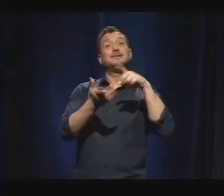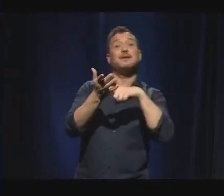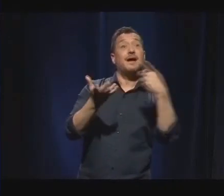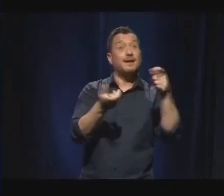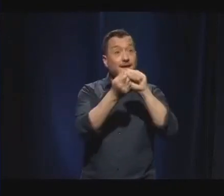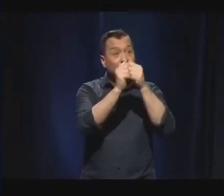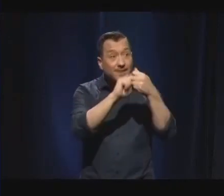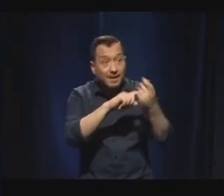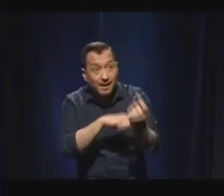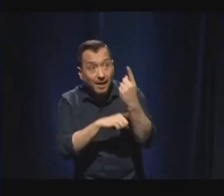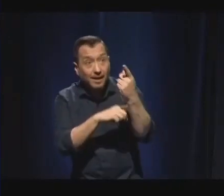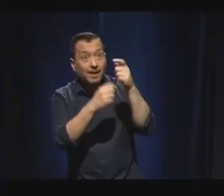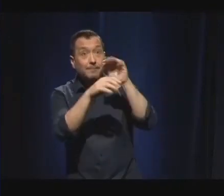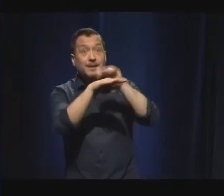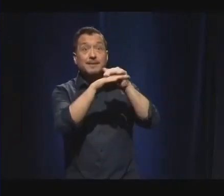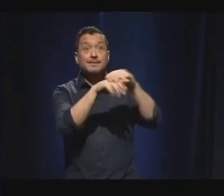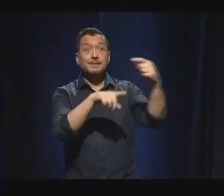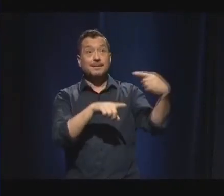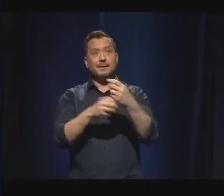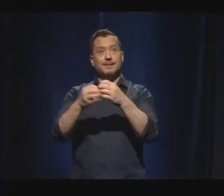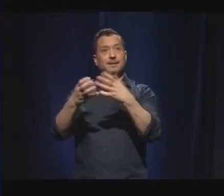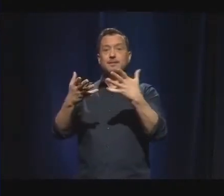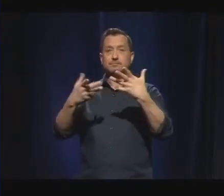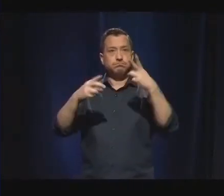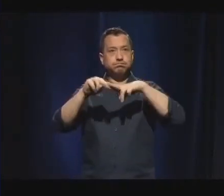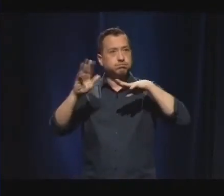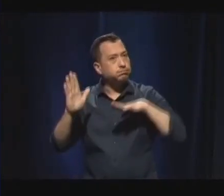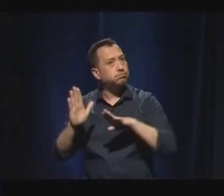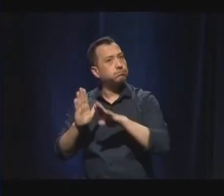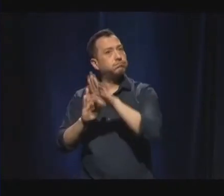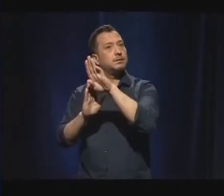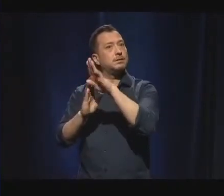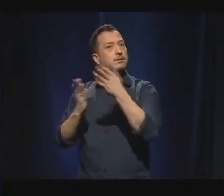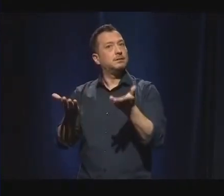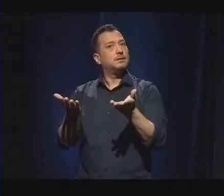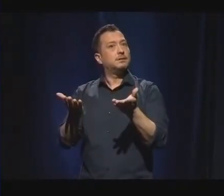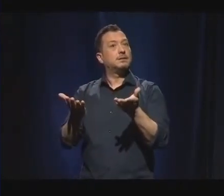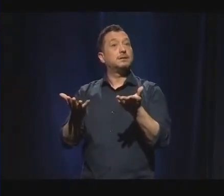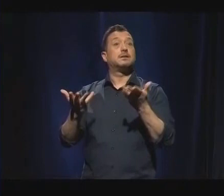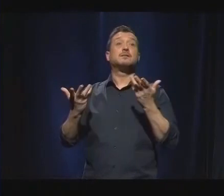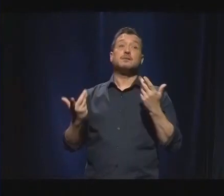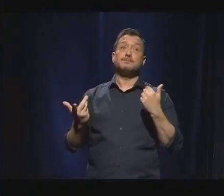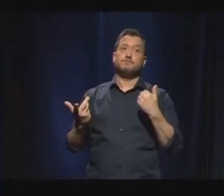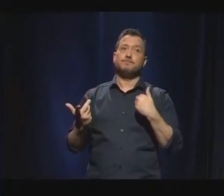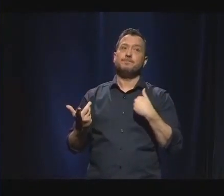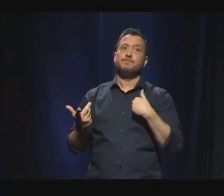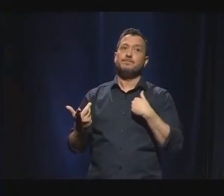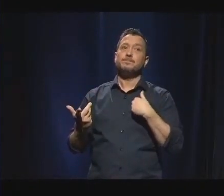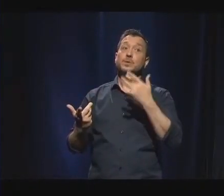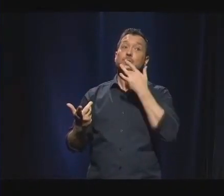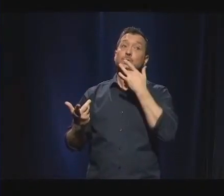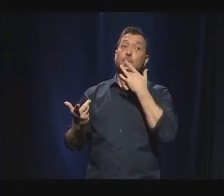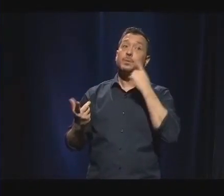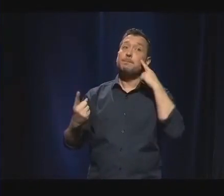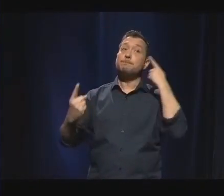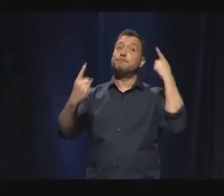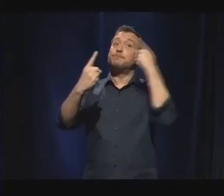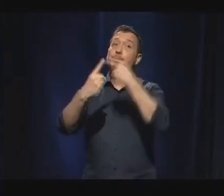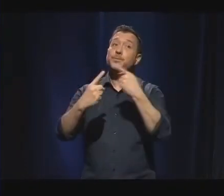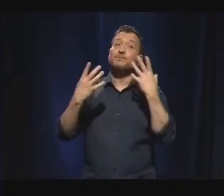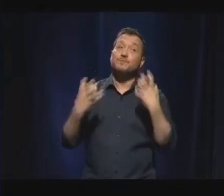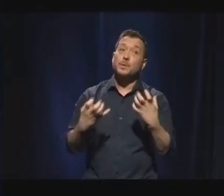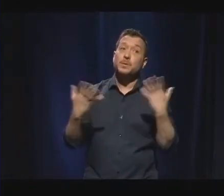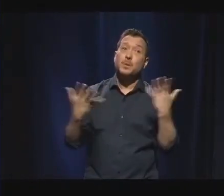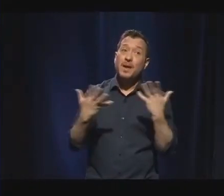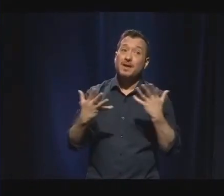il y a une augmentation, mais comme dit le premier ministre, c'est de retarder tout ça avec une quantité importante de vaccination. Là. C'est là